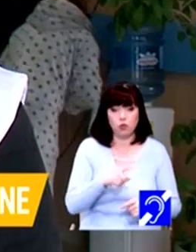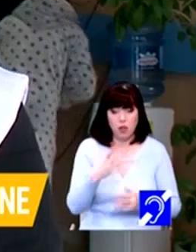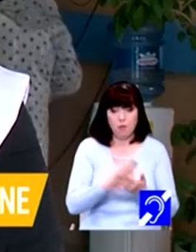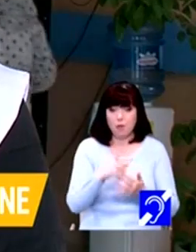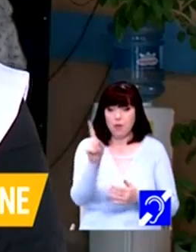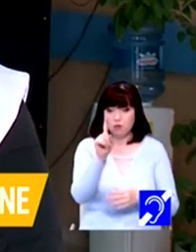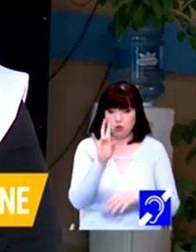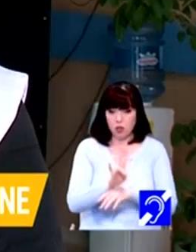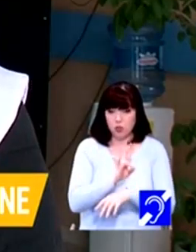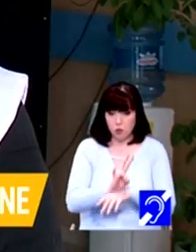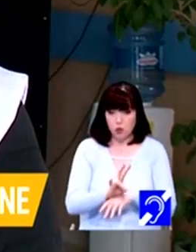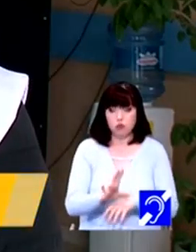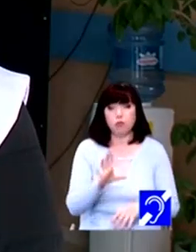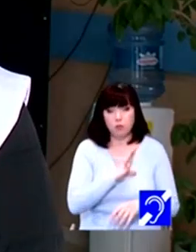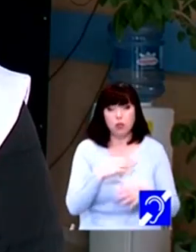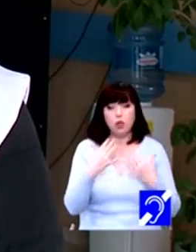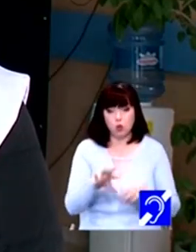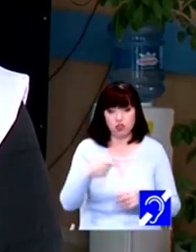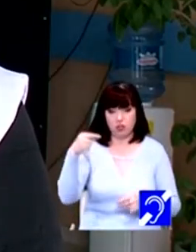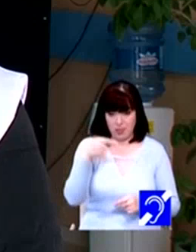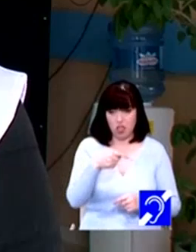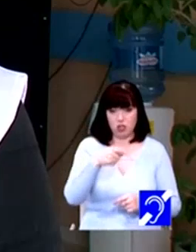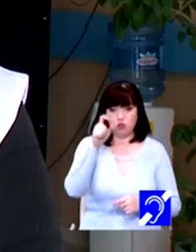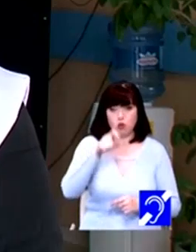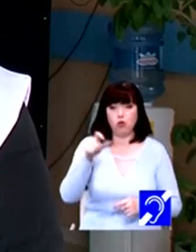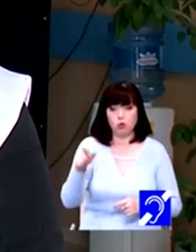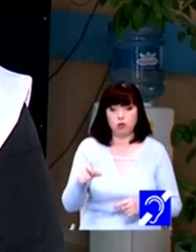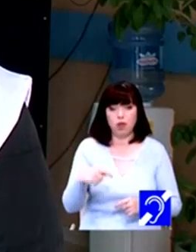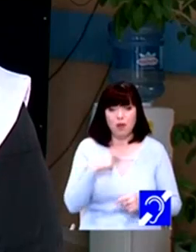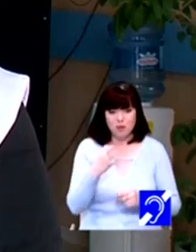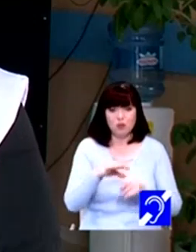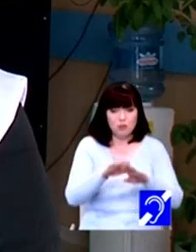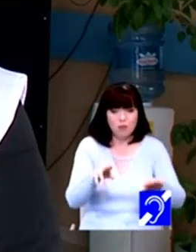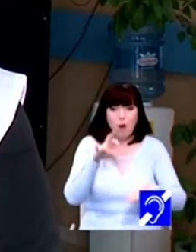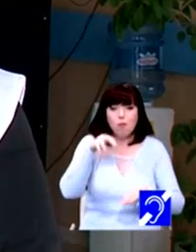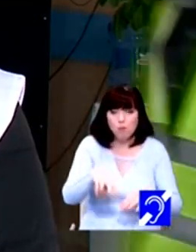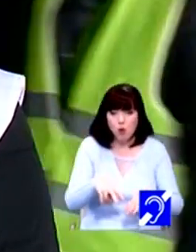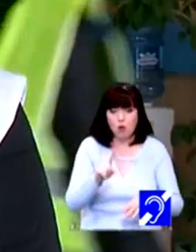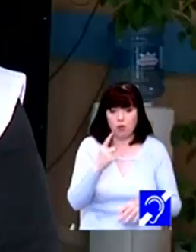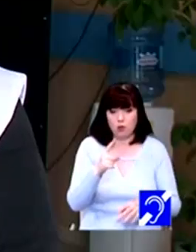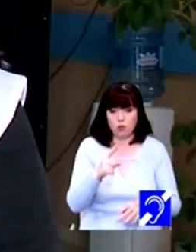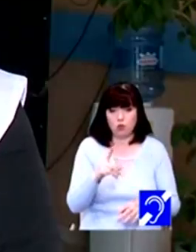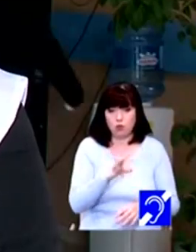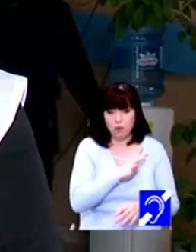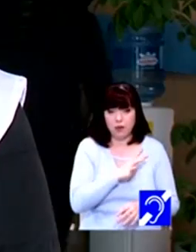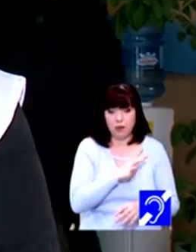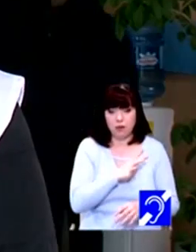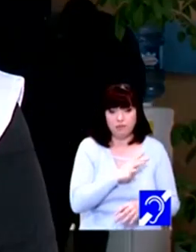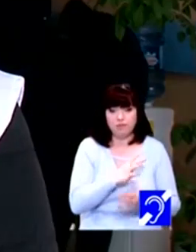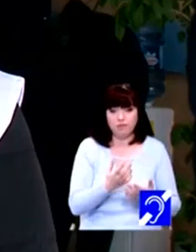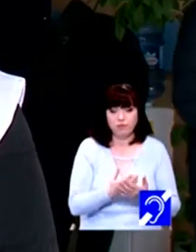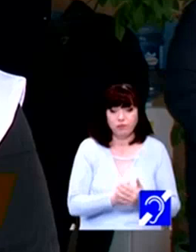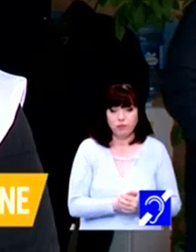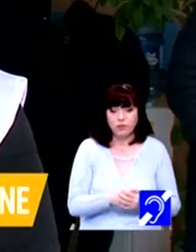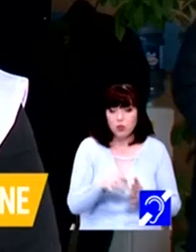noaptea erau deja 1000 de oameni. Am pus altele pe jos pentru că a trebuit de luat